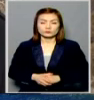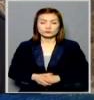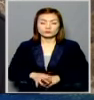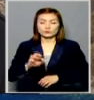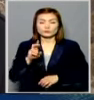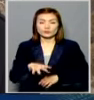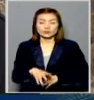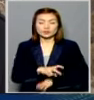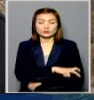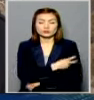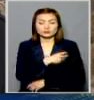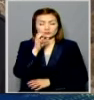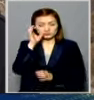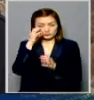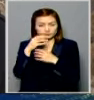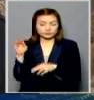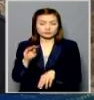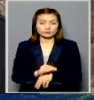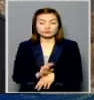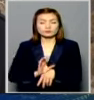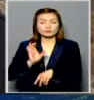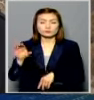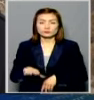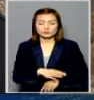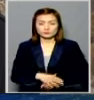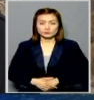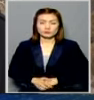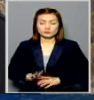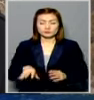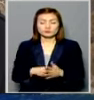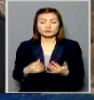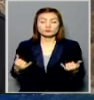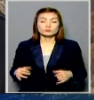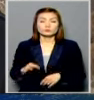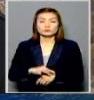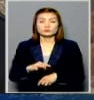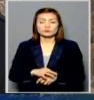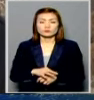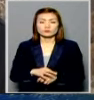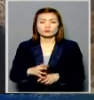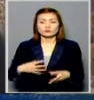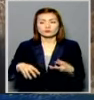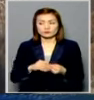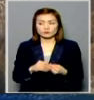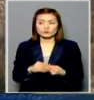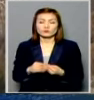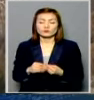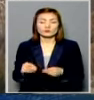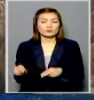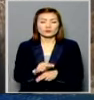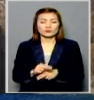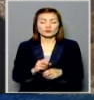Атырау облыстық ветеринар зертханасына қосымша сынама жолданды. Күні бүгінде бұл ауырған жануарлар бойынша симптоматикалық